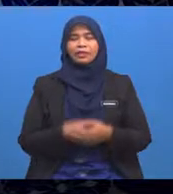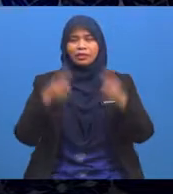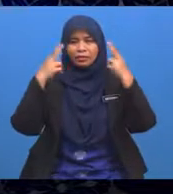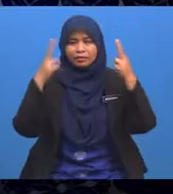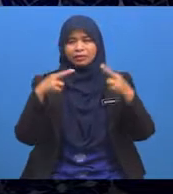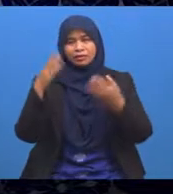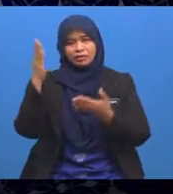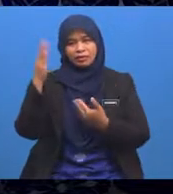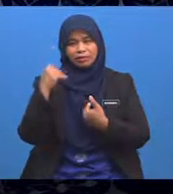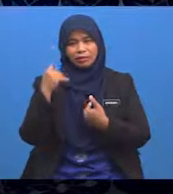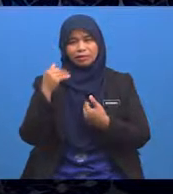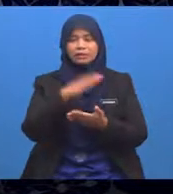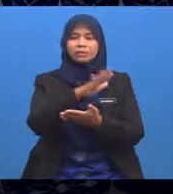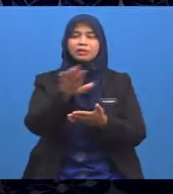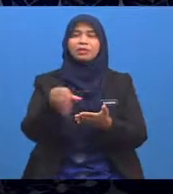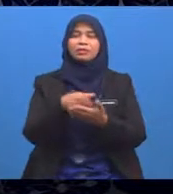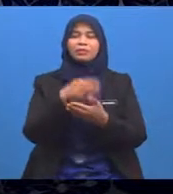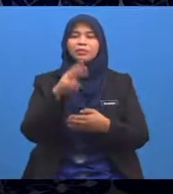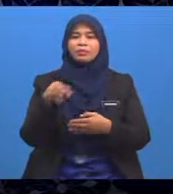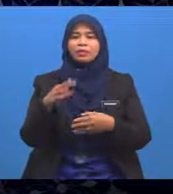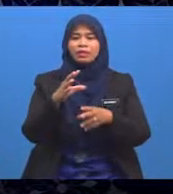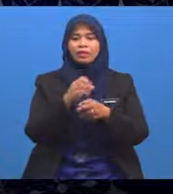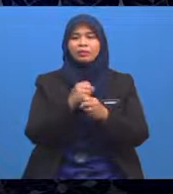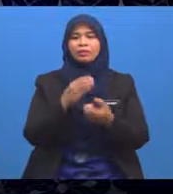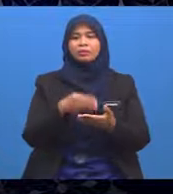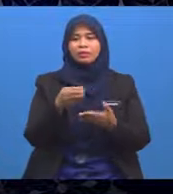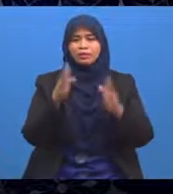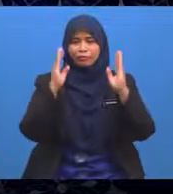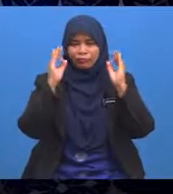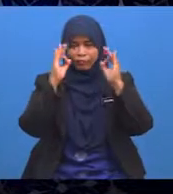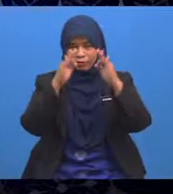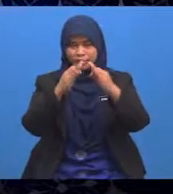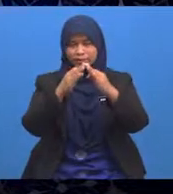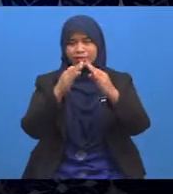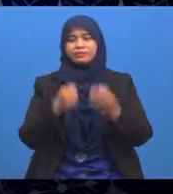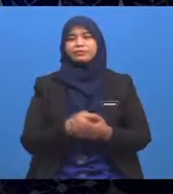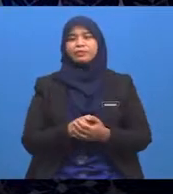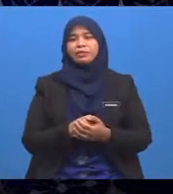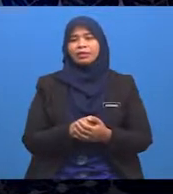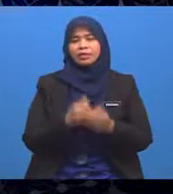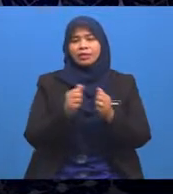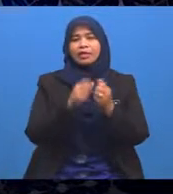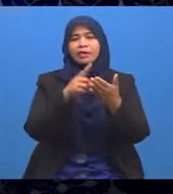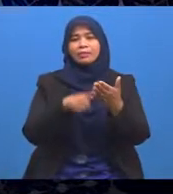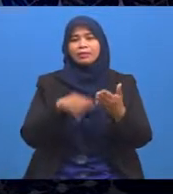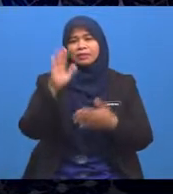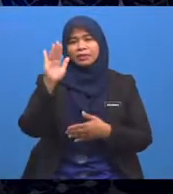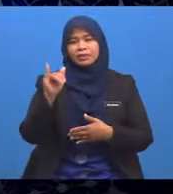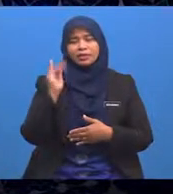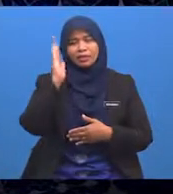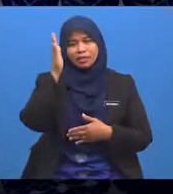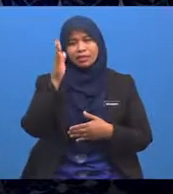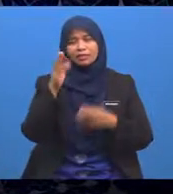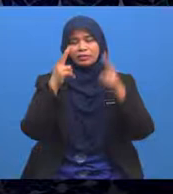Ustazah berharap semua murid dapat memberikan tumpuan dan fokus dengan apa yang akan